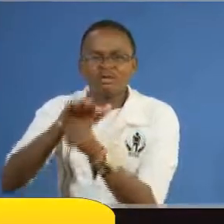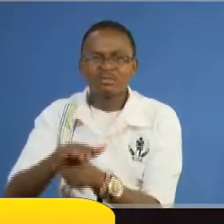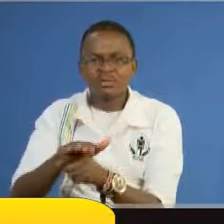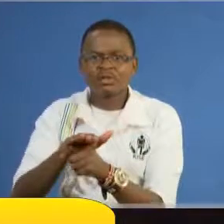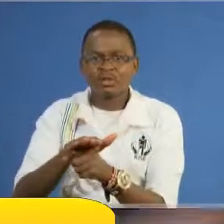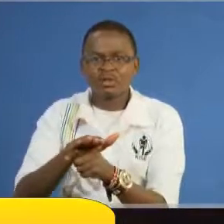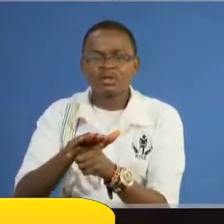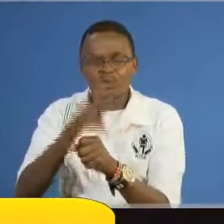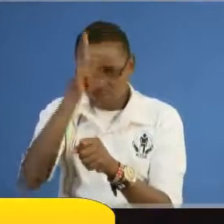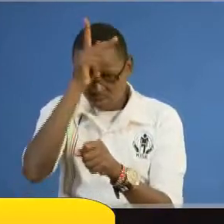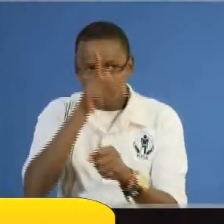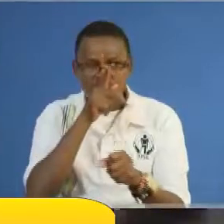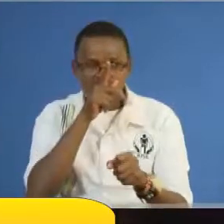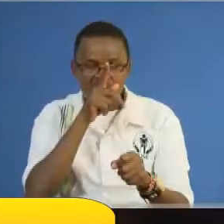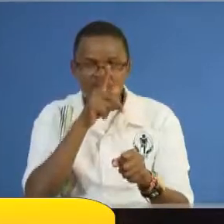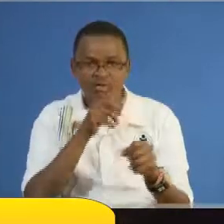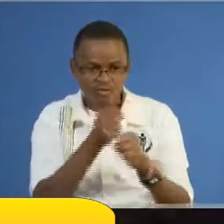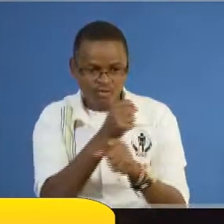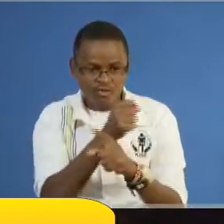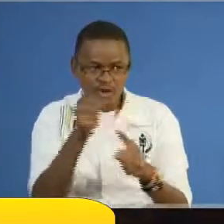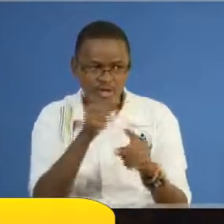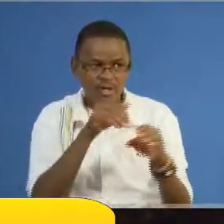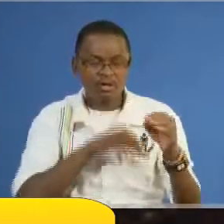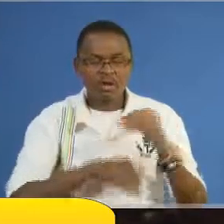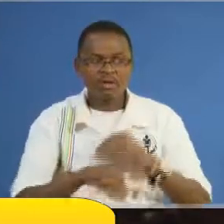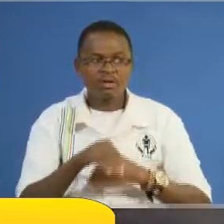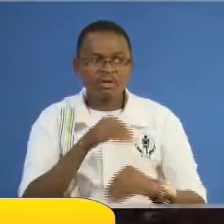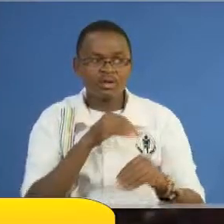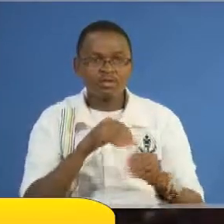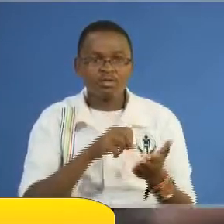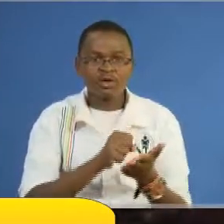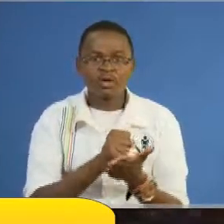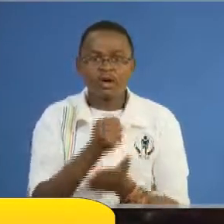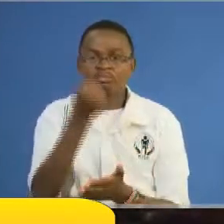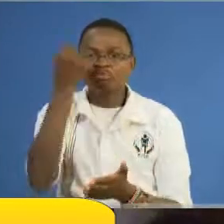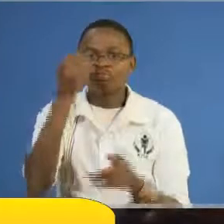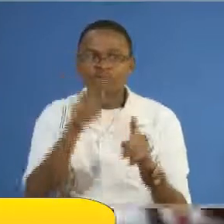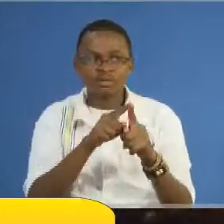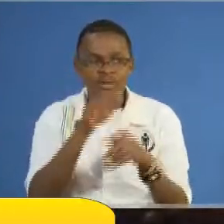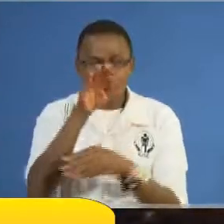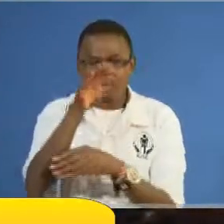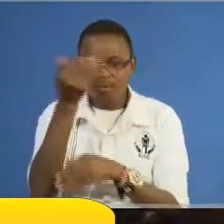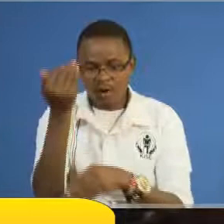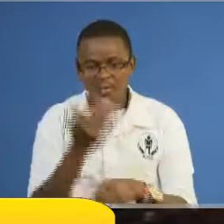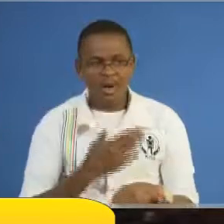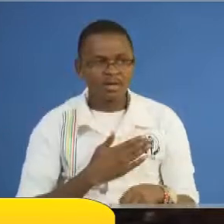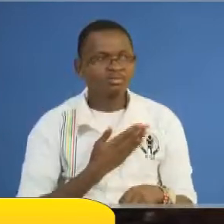the future of this country. Na tunajaribu kupigana na corruption. Tukiamuka kuna hii, ningaomba watoto wangu